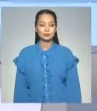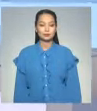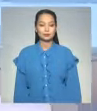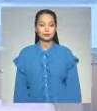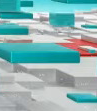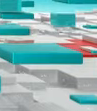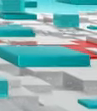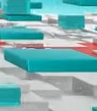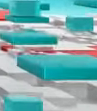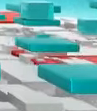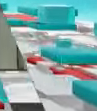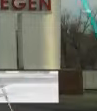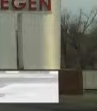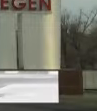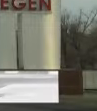көретіндеріңіз.